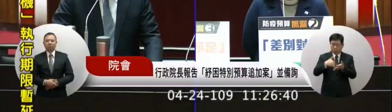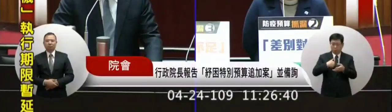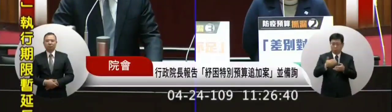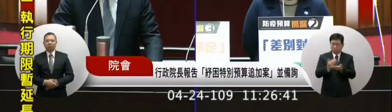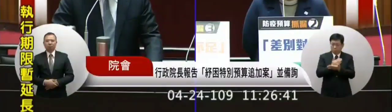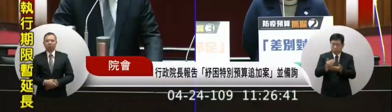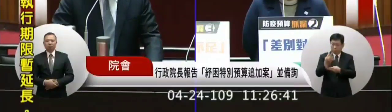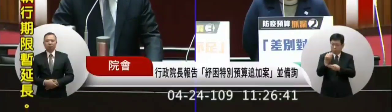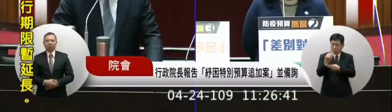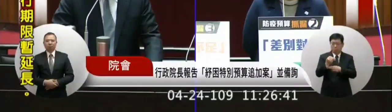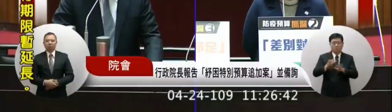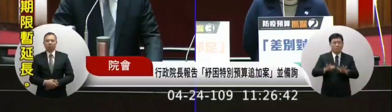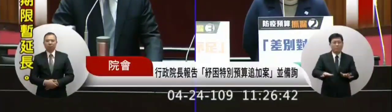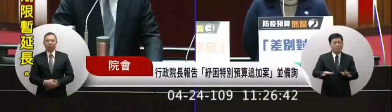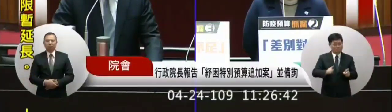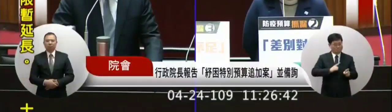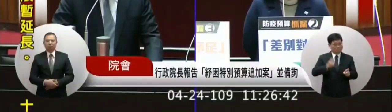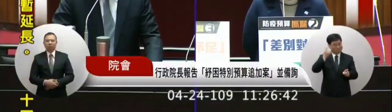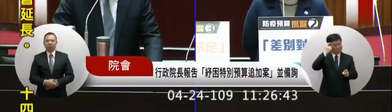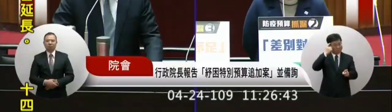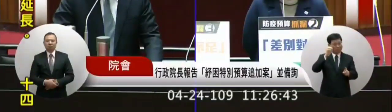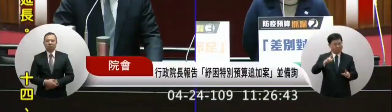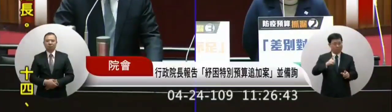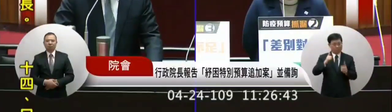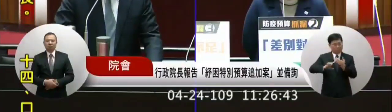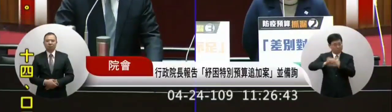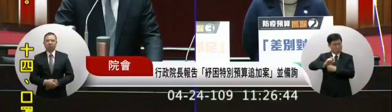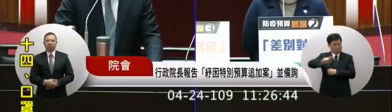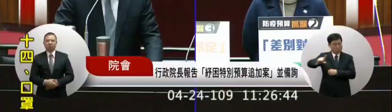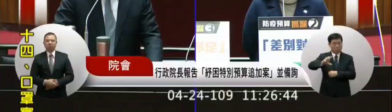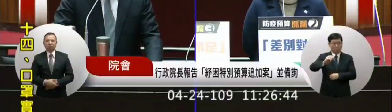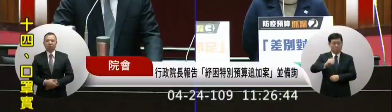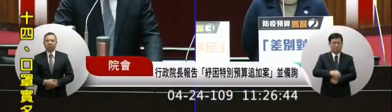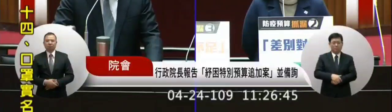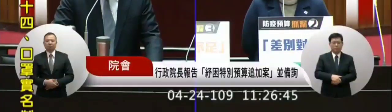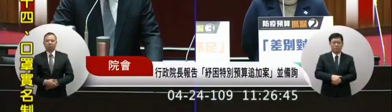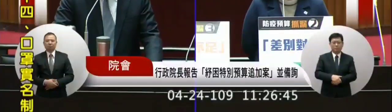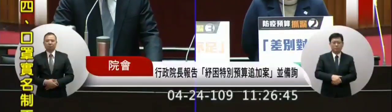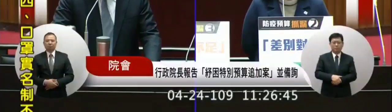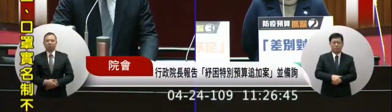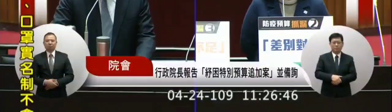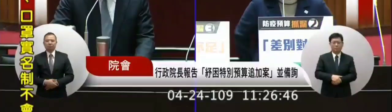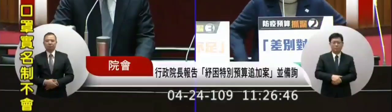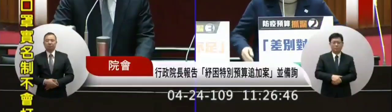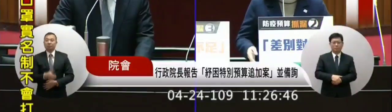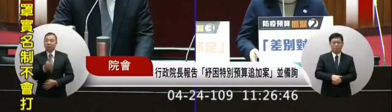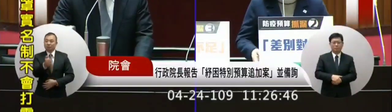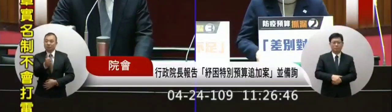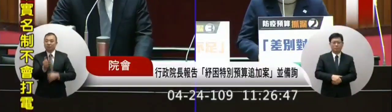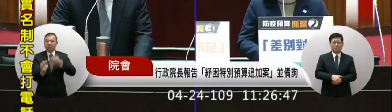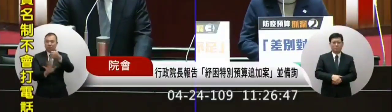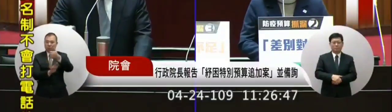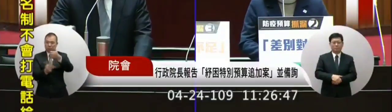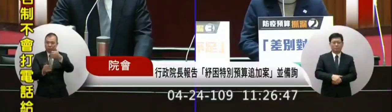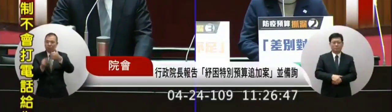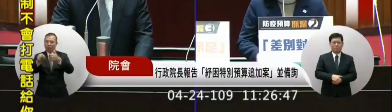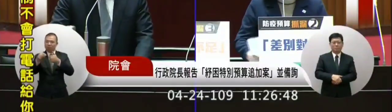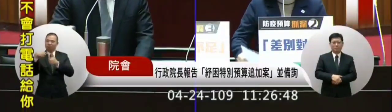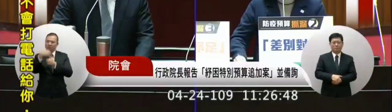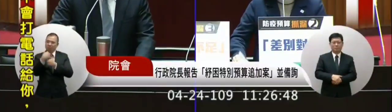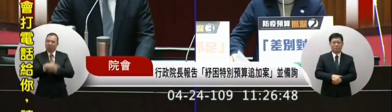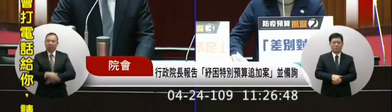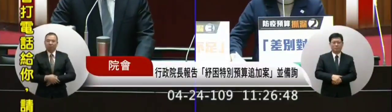好了。到目前为止，你觉得我们有做得比其他国家更好吗？ 啊，很谢谢委员指教，就